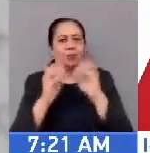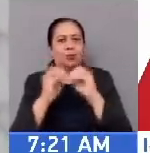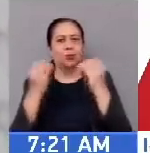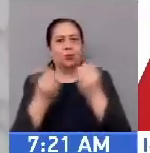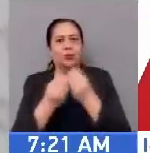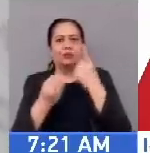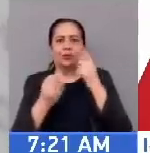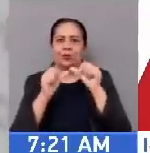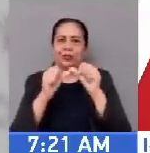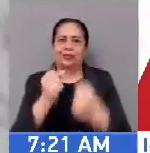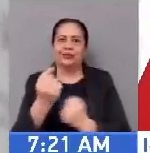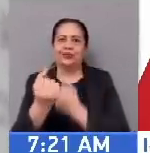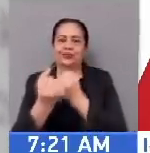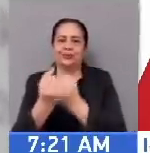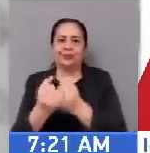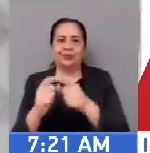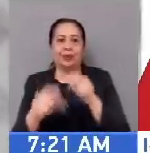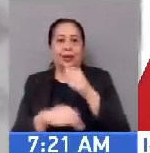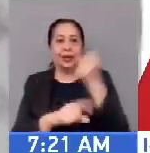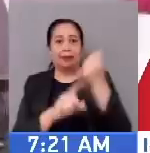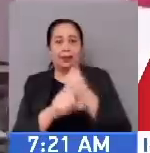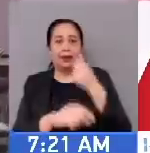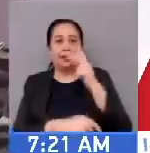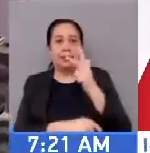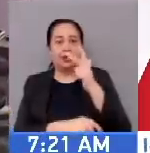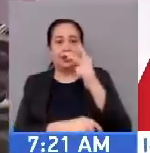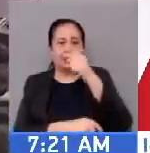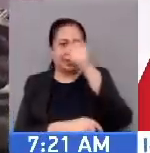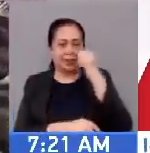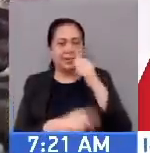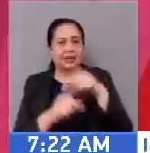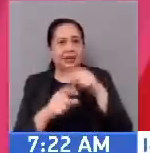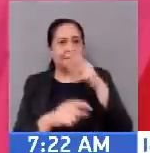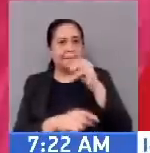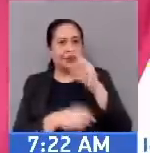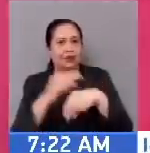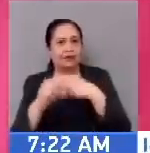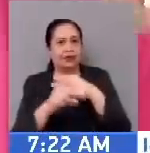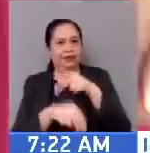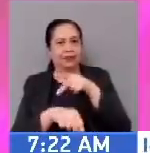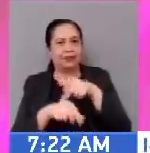suporta. Sa April 30 na ang coronation night ng Miss Universe Philippines